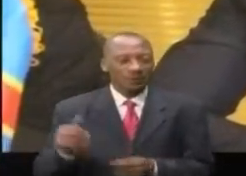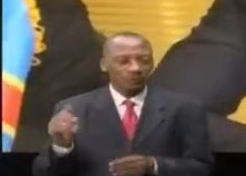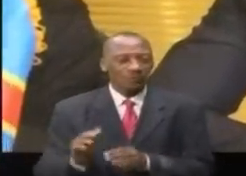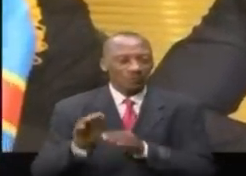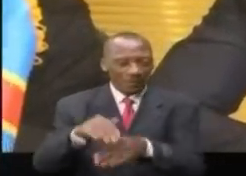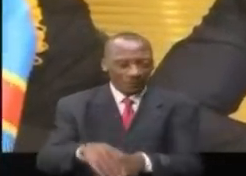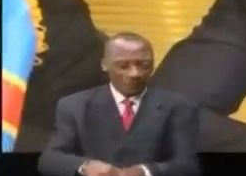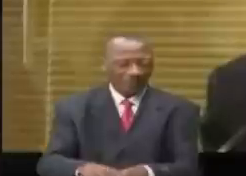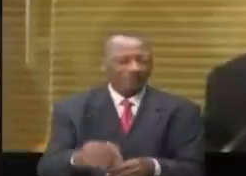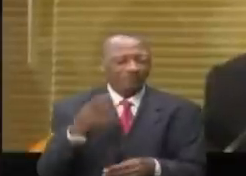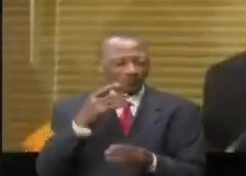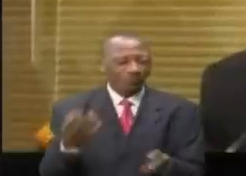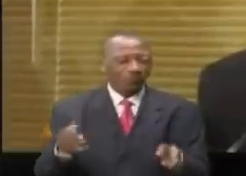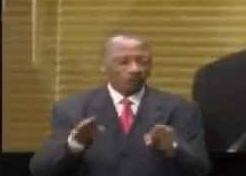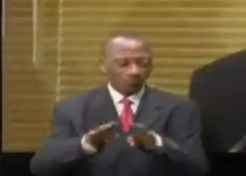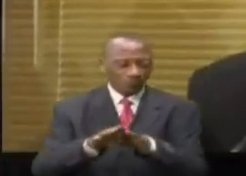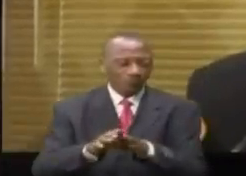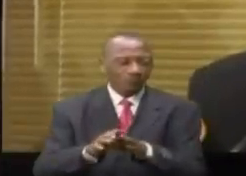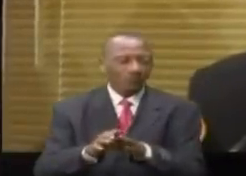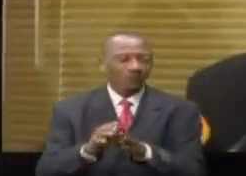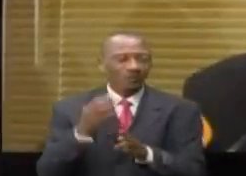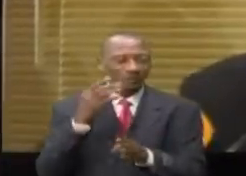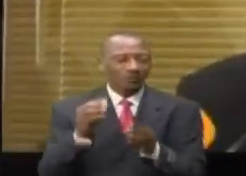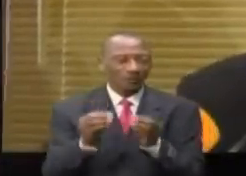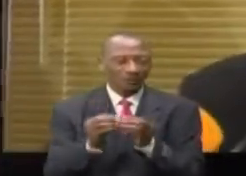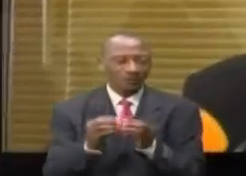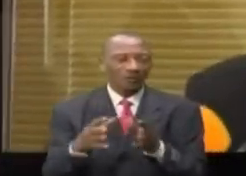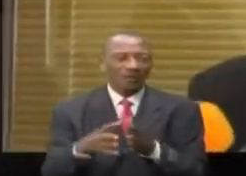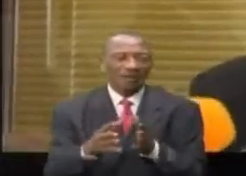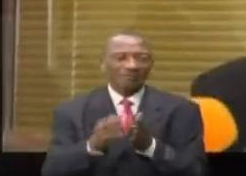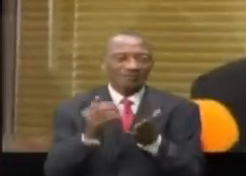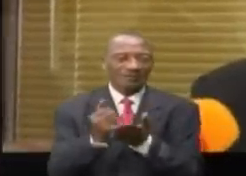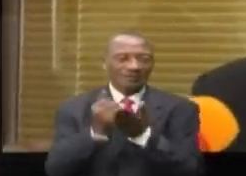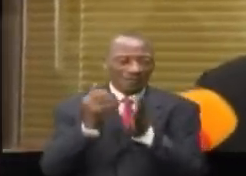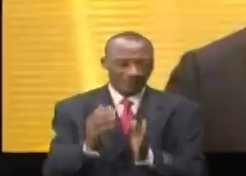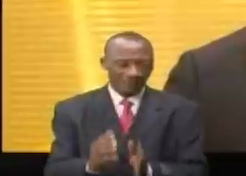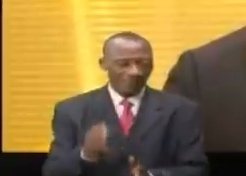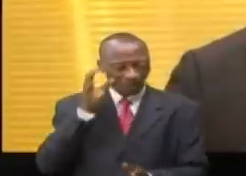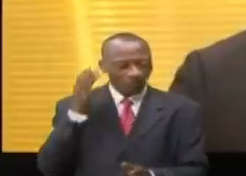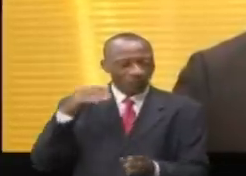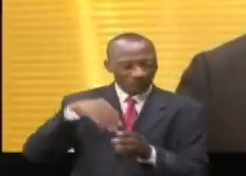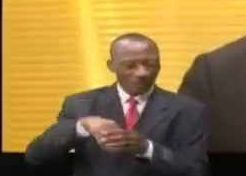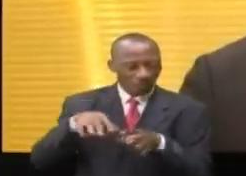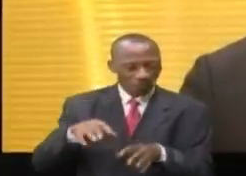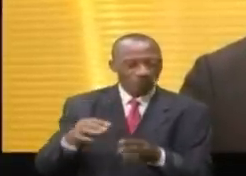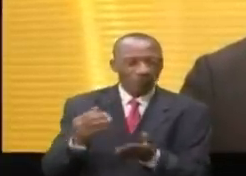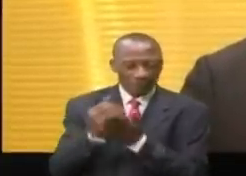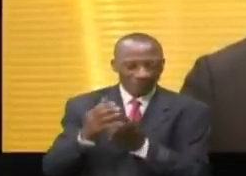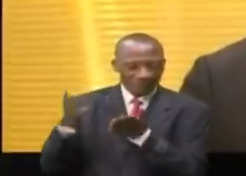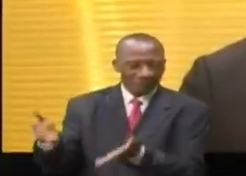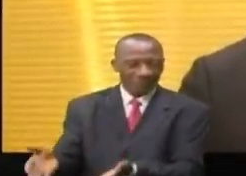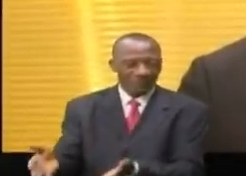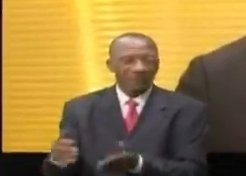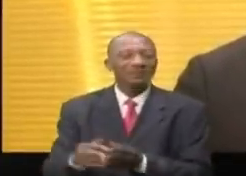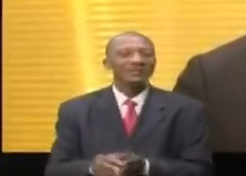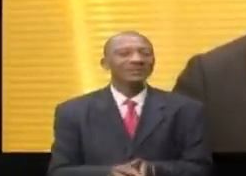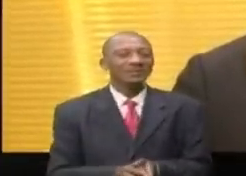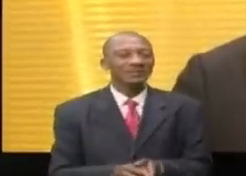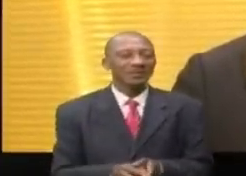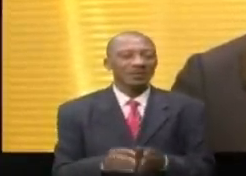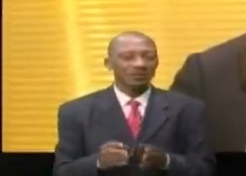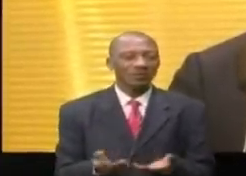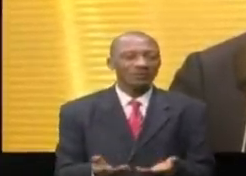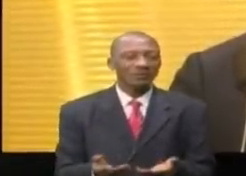à cette manifestation en présence de l'ambassadeur de la Corée en RDC, a réitéré son engagement et celui